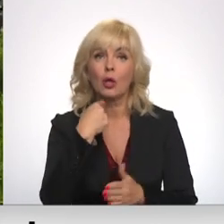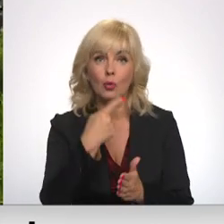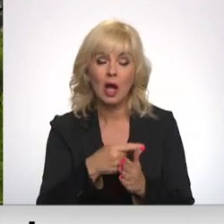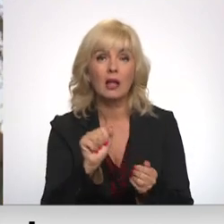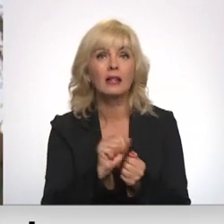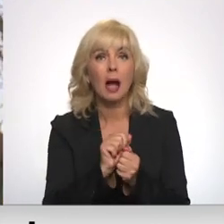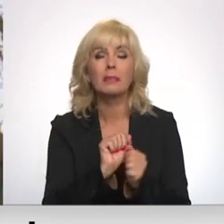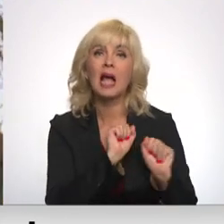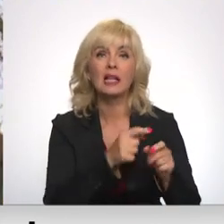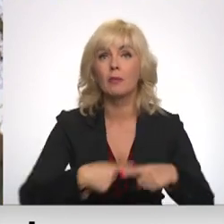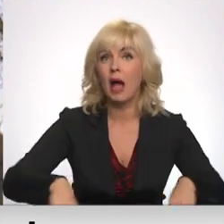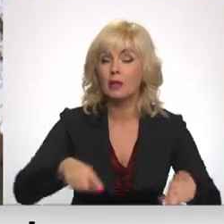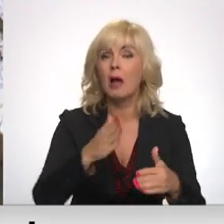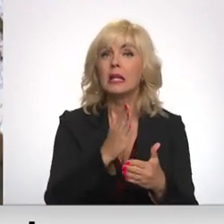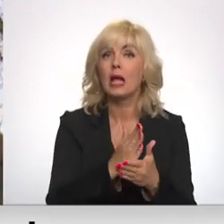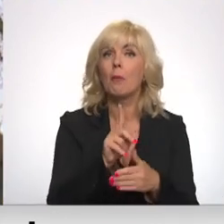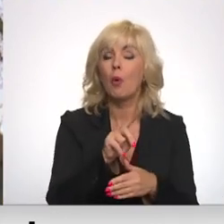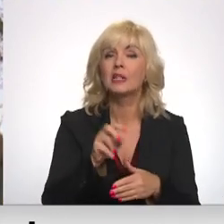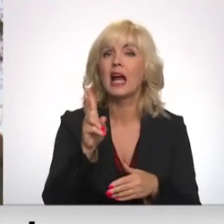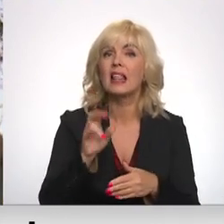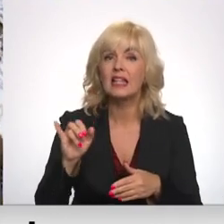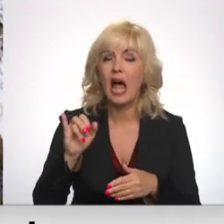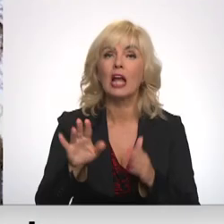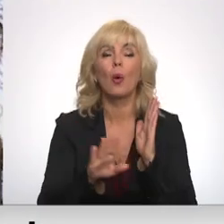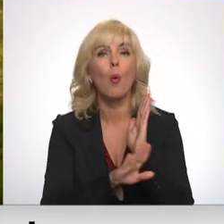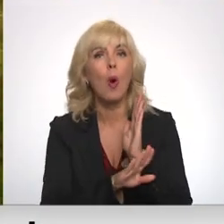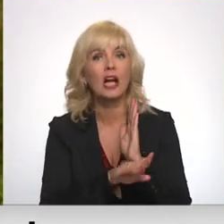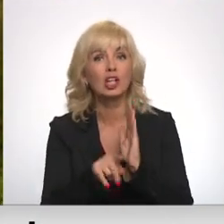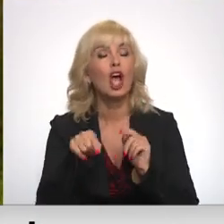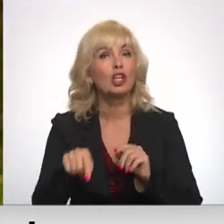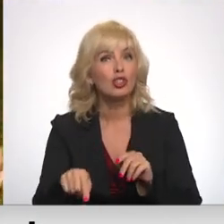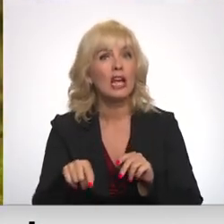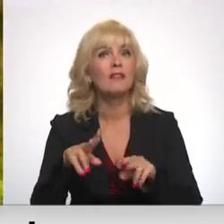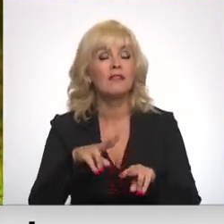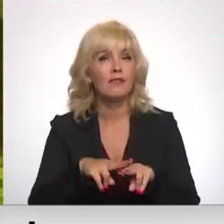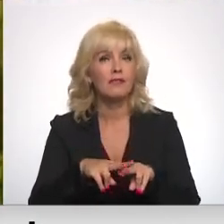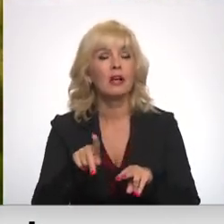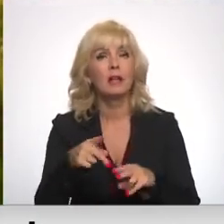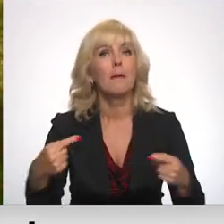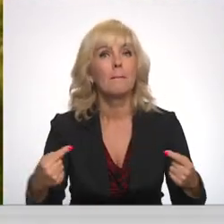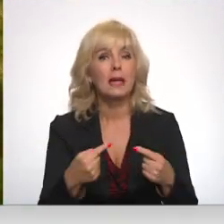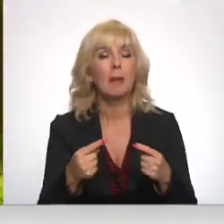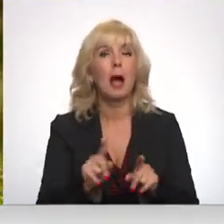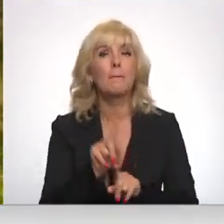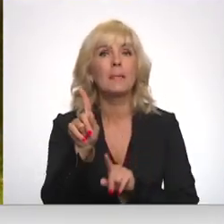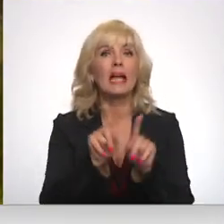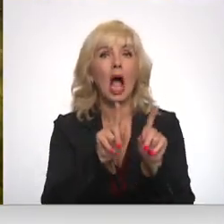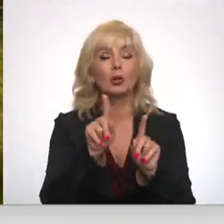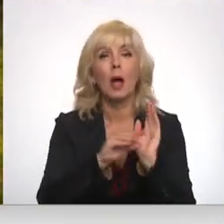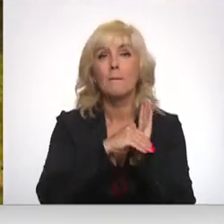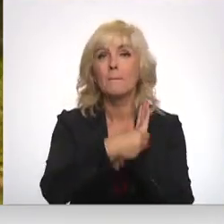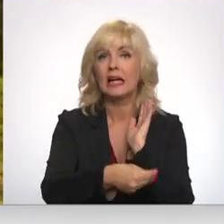dabas teritoriju starp Podzienu, Klintaini un Koknesi. Šī varētu būt piemērota priedera ar to mīzu dakstiņu